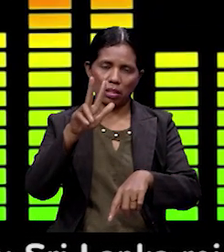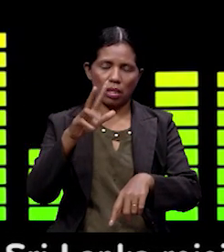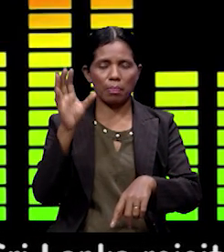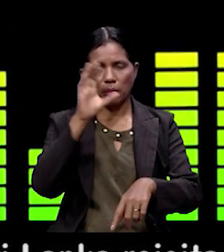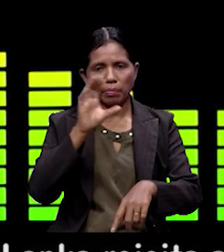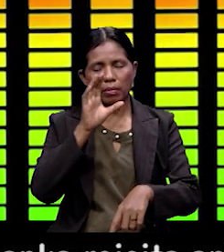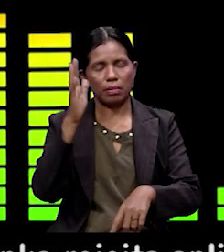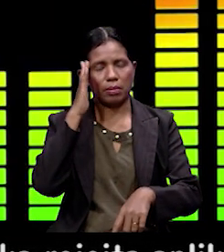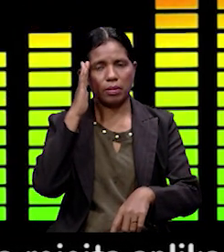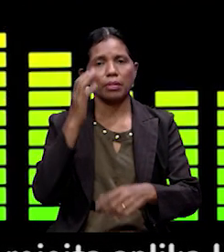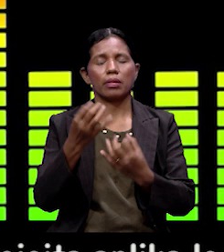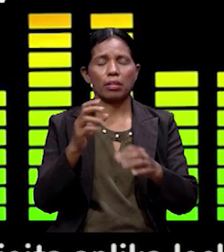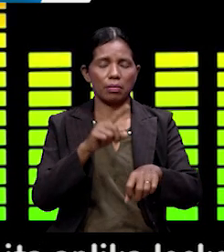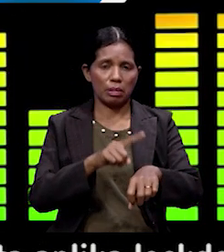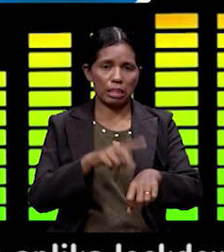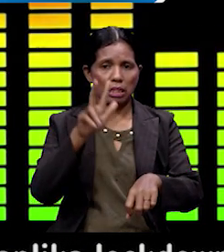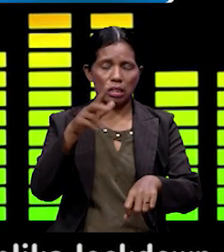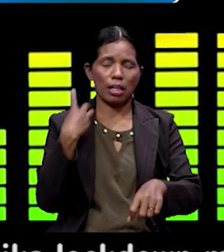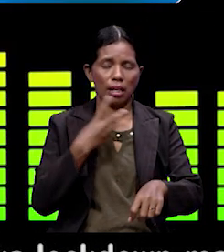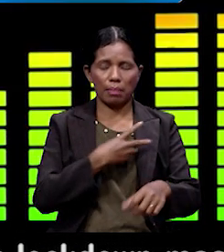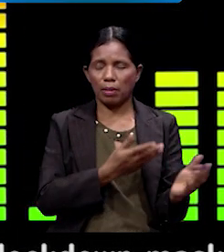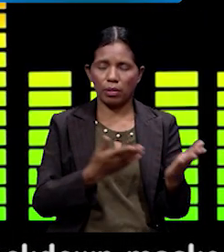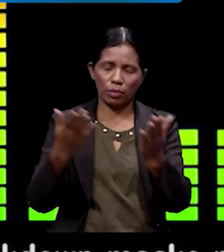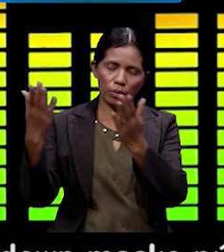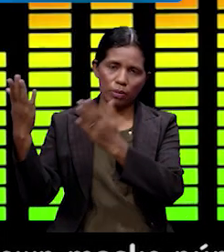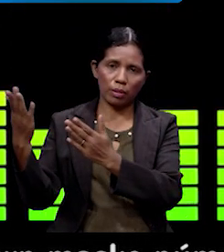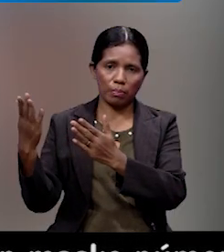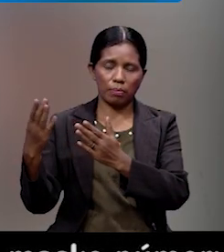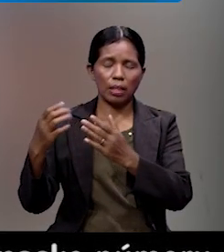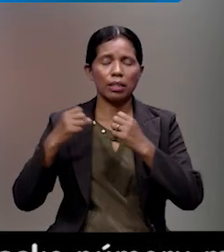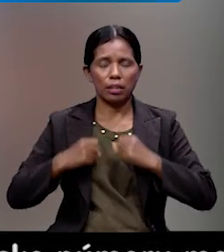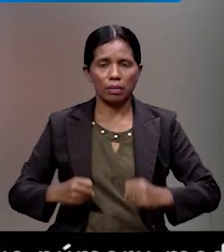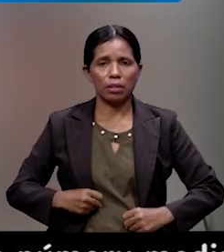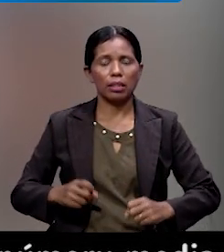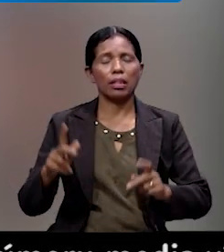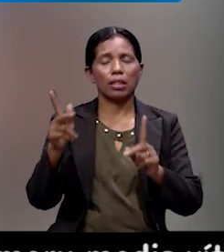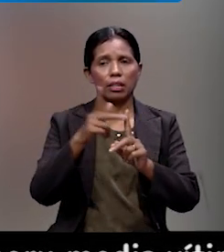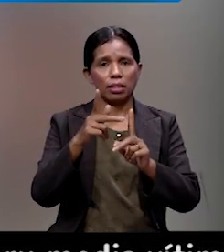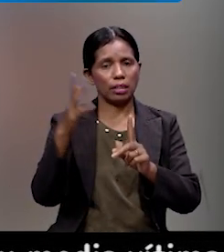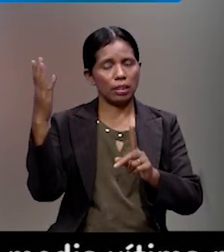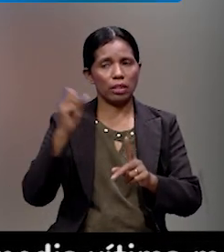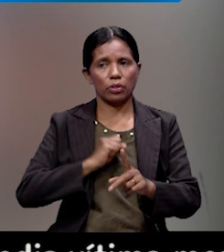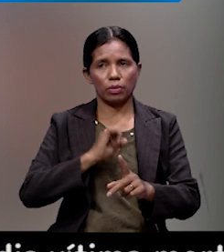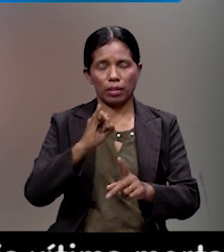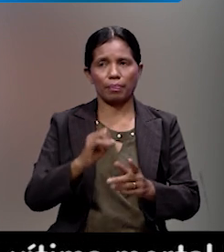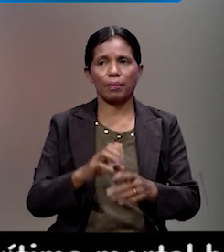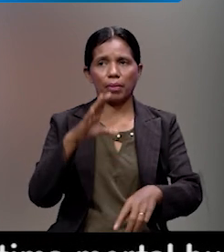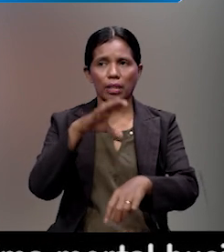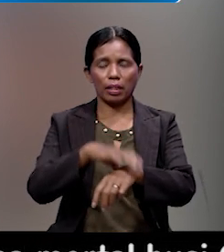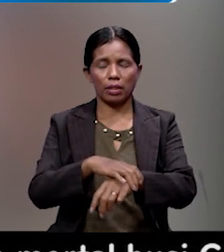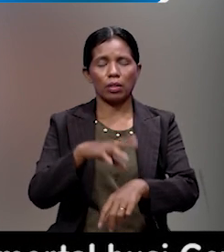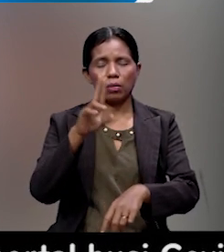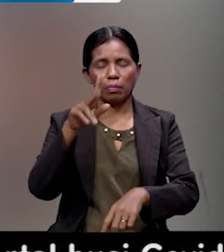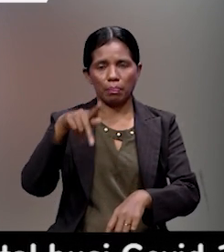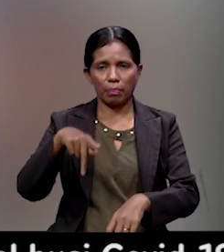jam 3 lewat amidori mai entrega ya sendu karantina Saudi ya koma lima. Hafuin kaptura sidadaun hirakne UPM halo